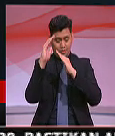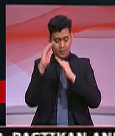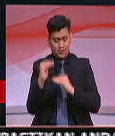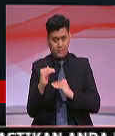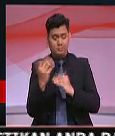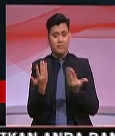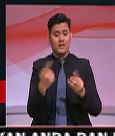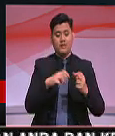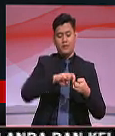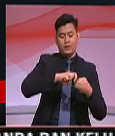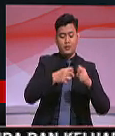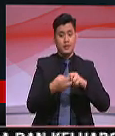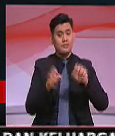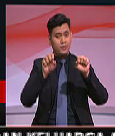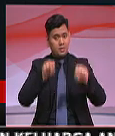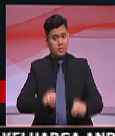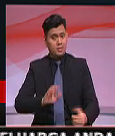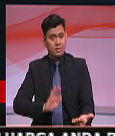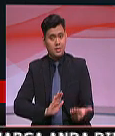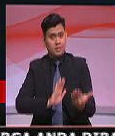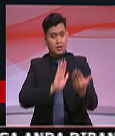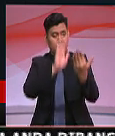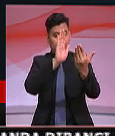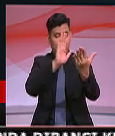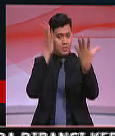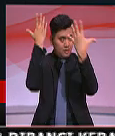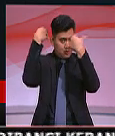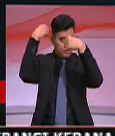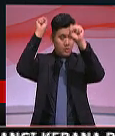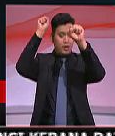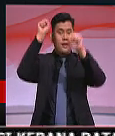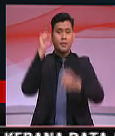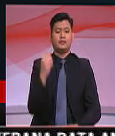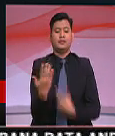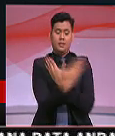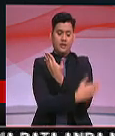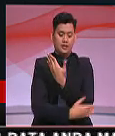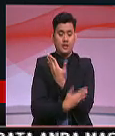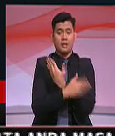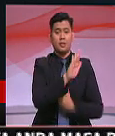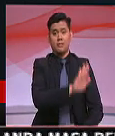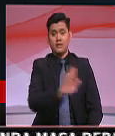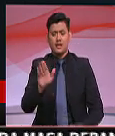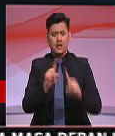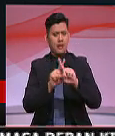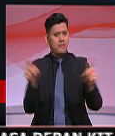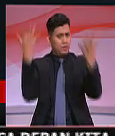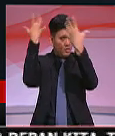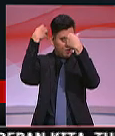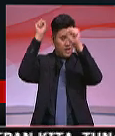ditangani oleh ketutaan negara masing-masing. Tetapi sekiranya ketutaan itu tidak boleh